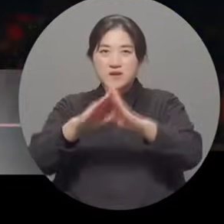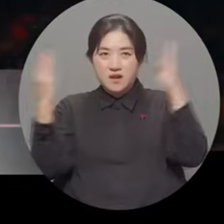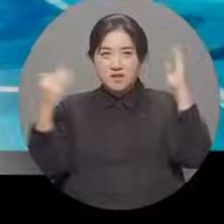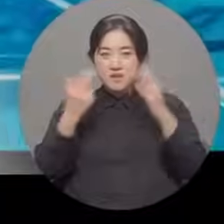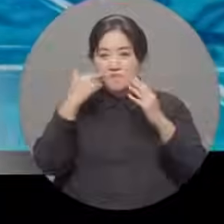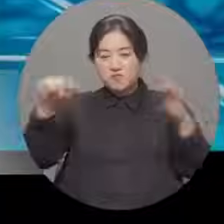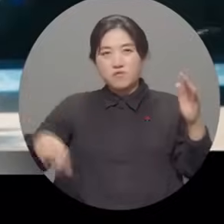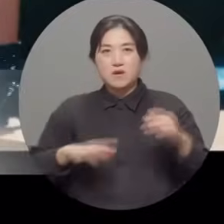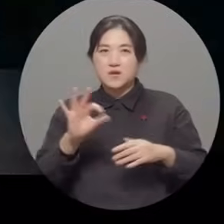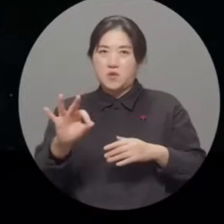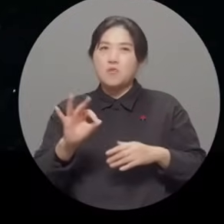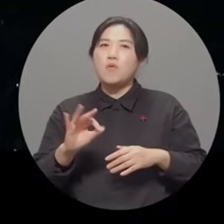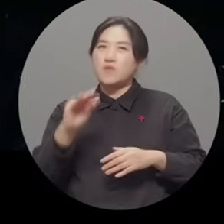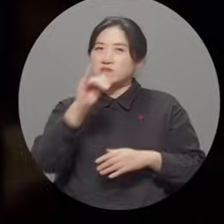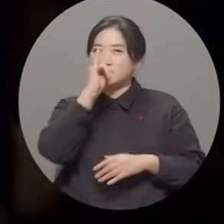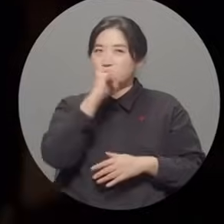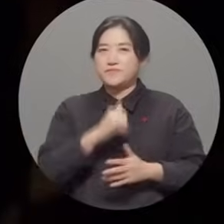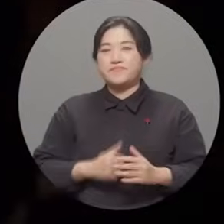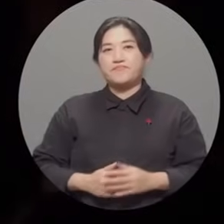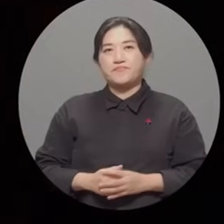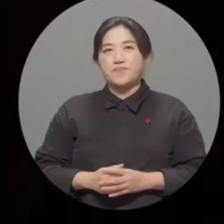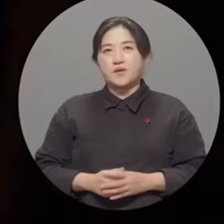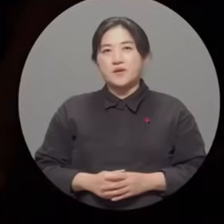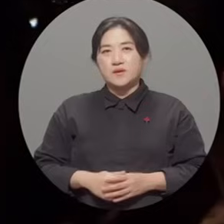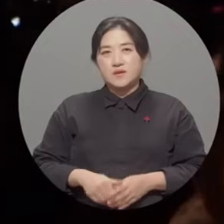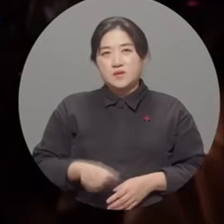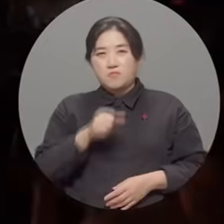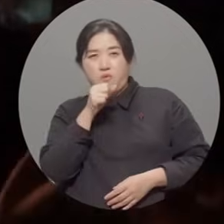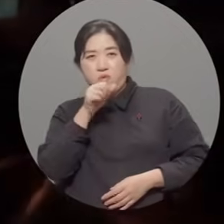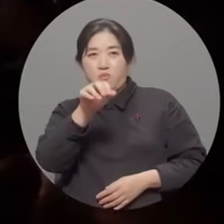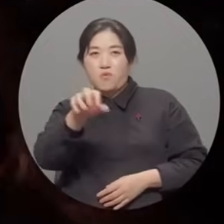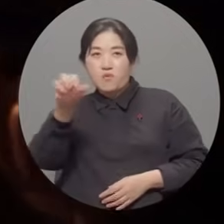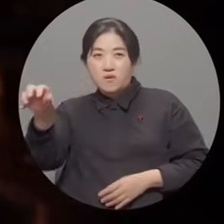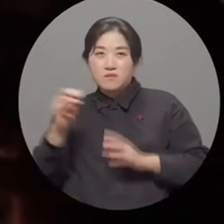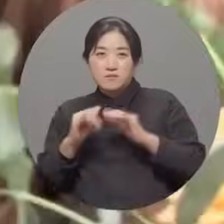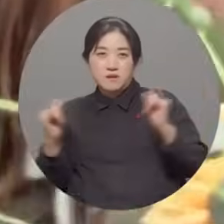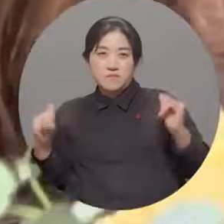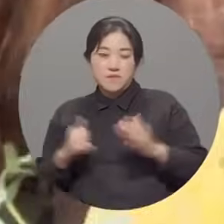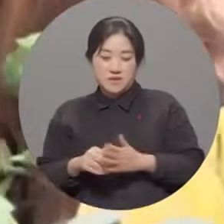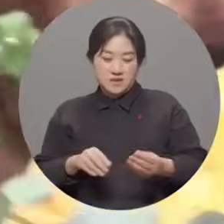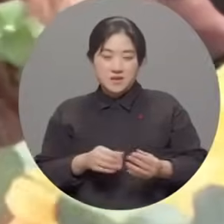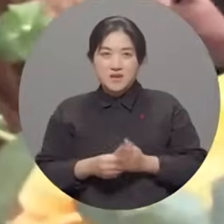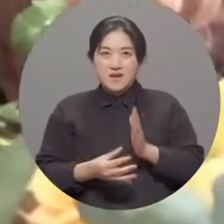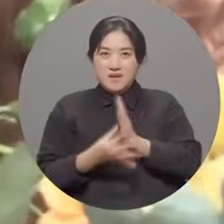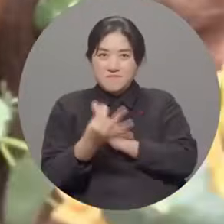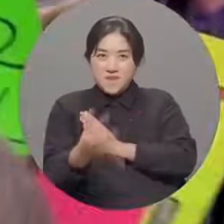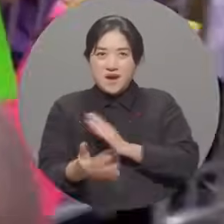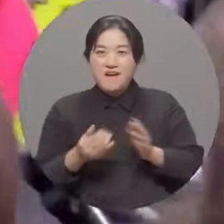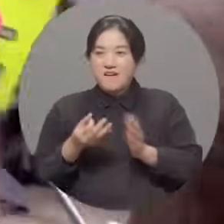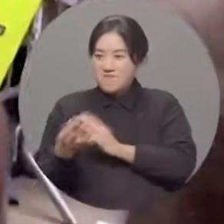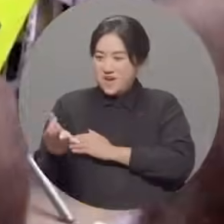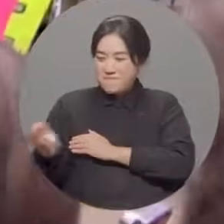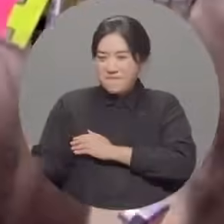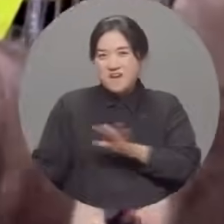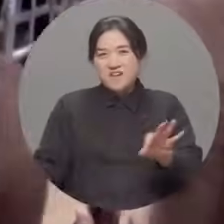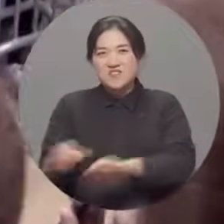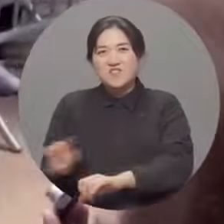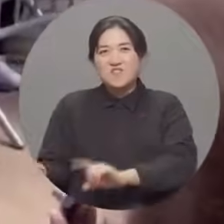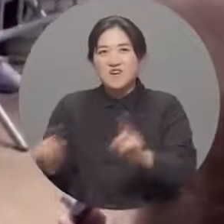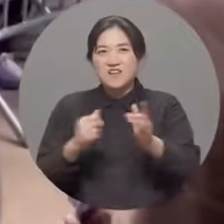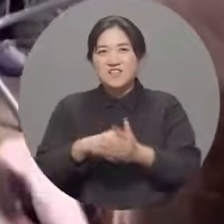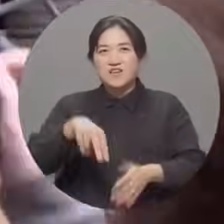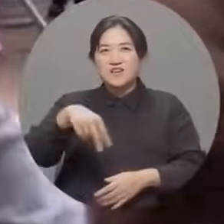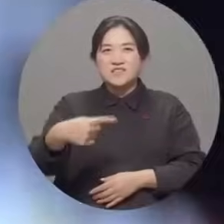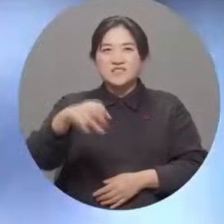최소 10곳에 달합니다. 공연이 열리는 곳마다 사람들이 지갑을 열고 지역 경제를 살린다고 해서